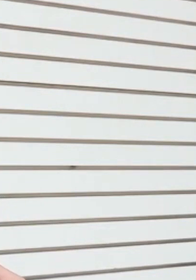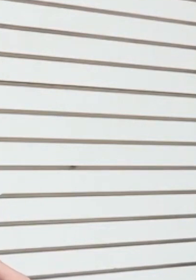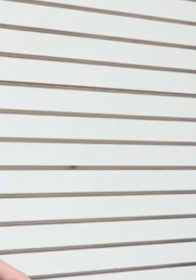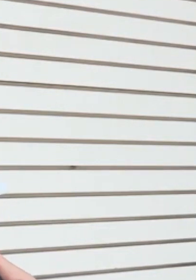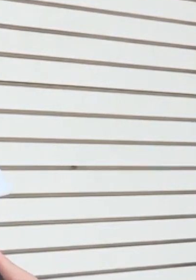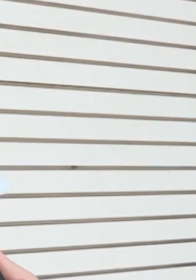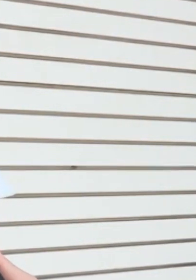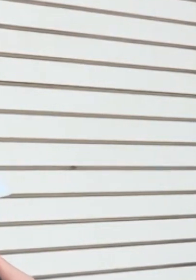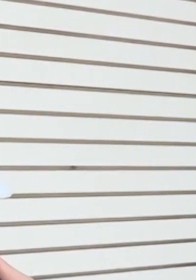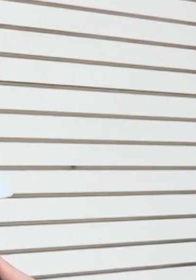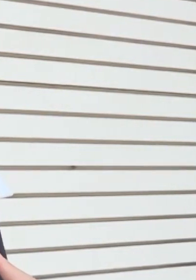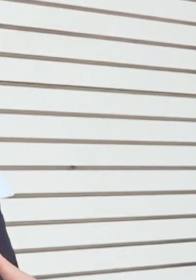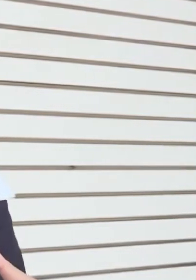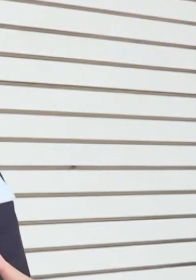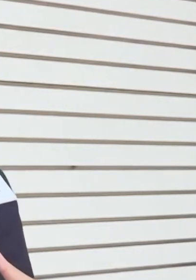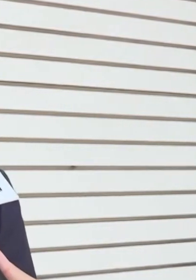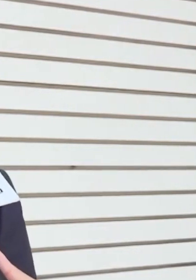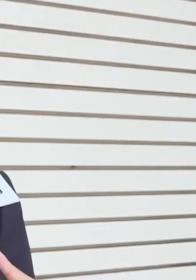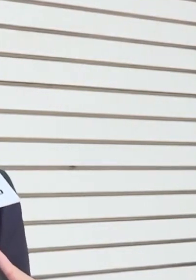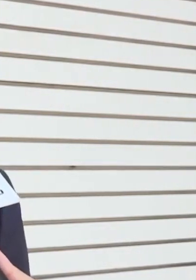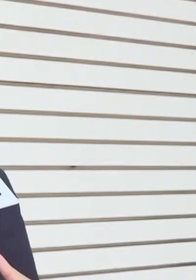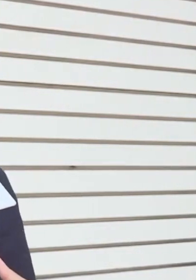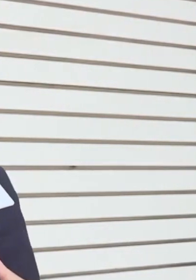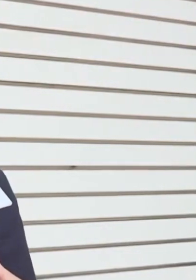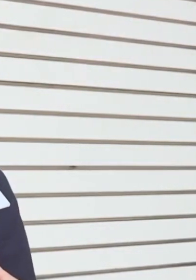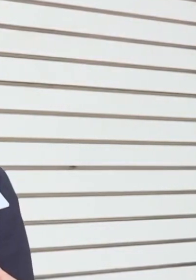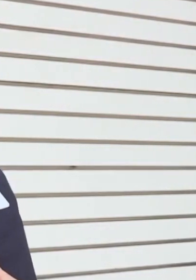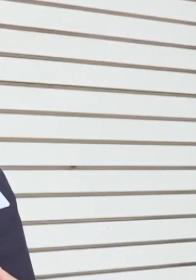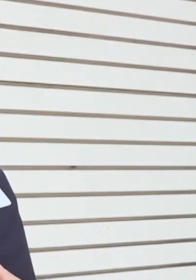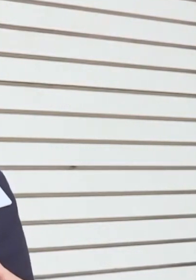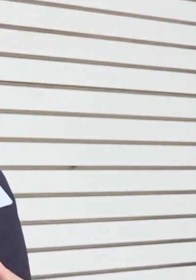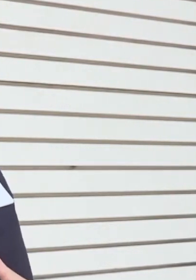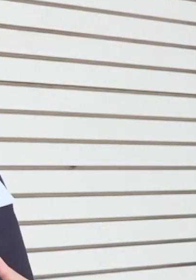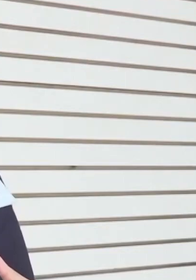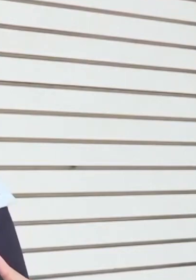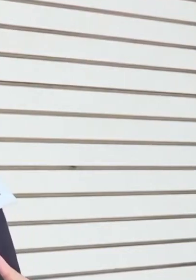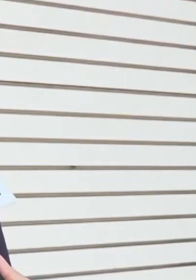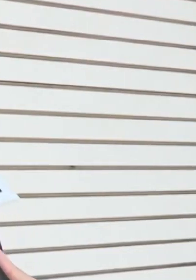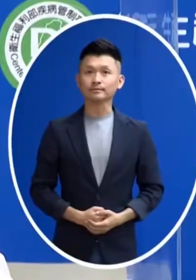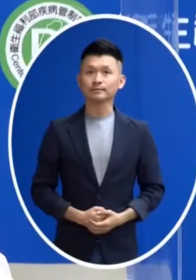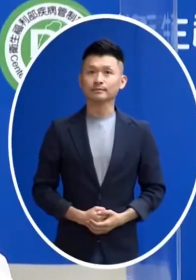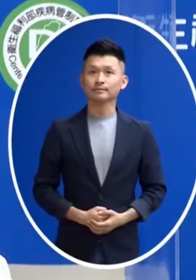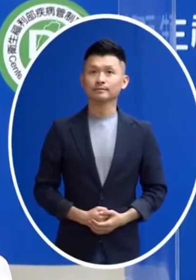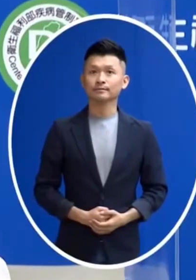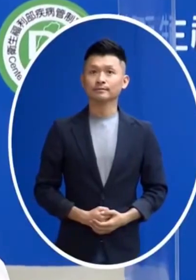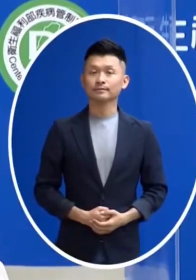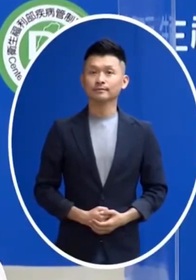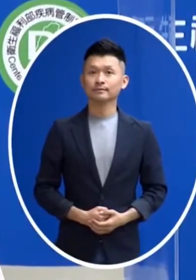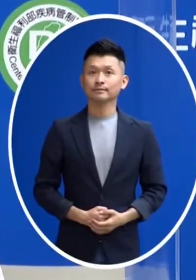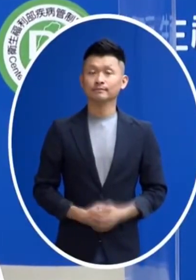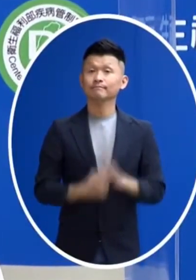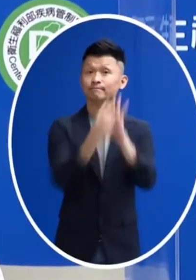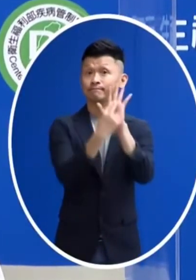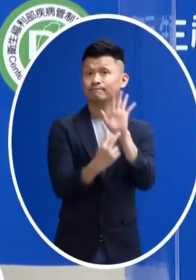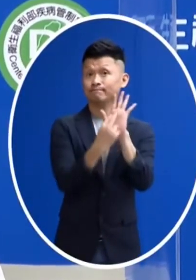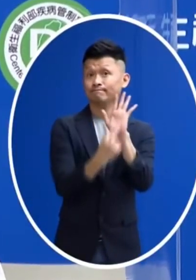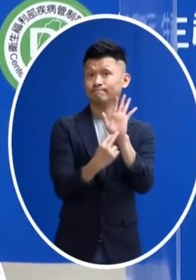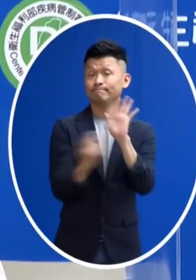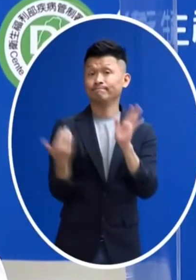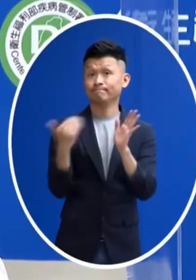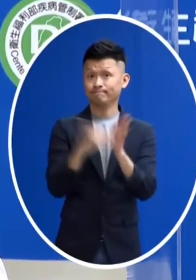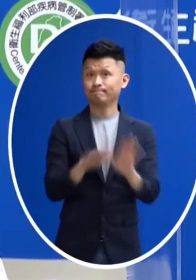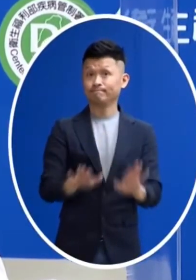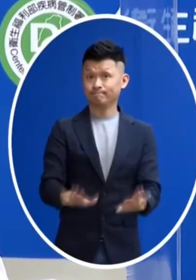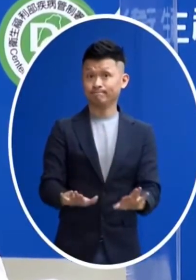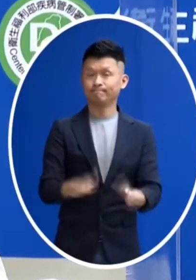发。那现在民进党看起来能够跟侯友宜一抗衡抗衡的，就只有陈时中。 一场新冠肺炎，陈时中得